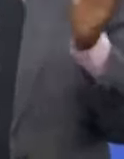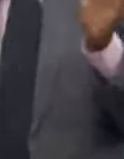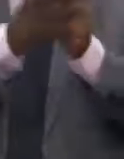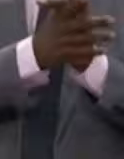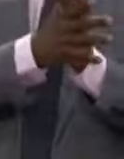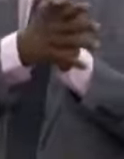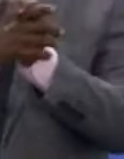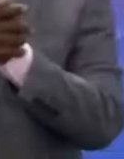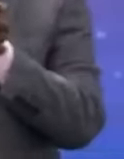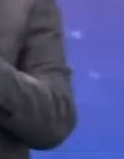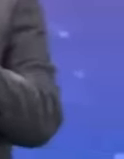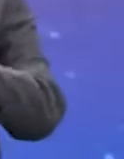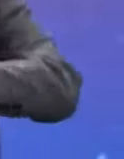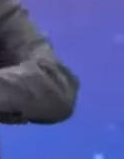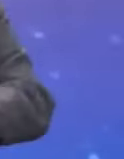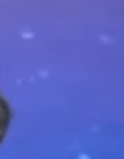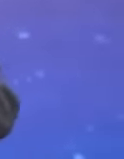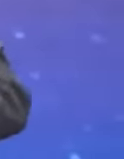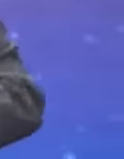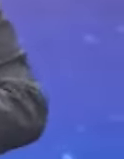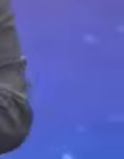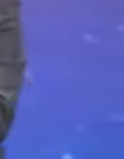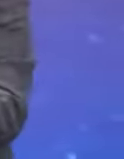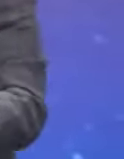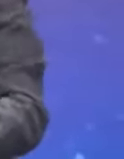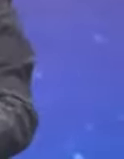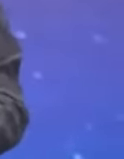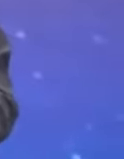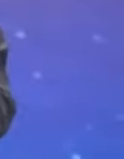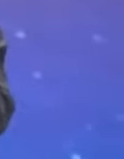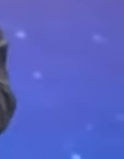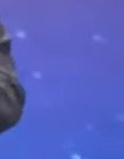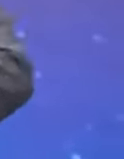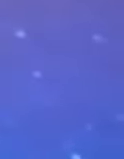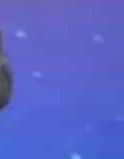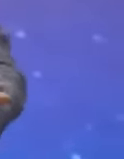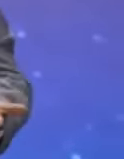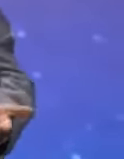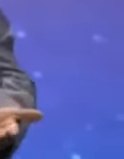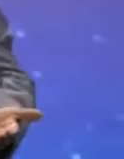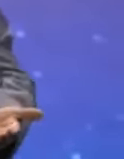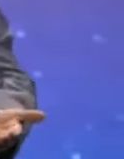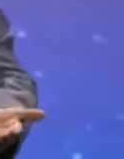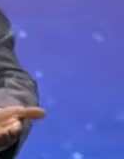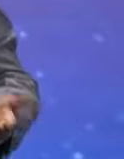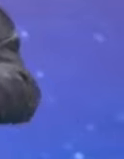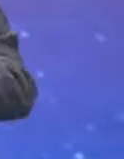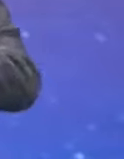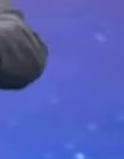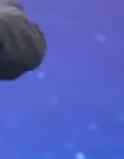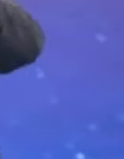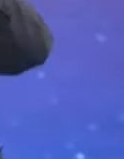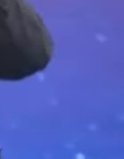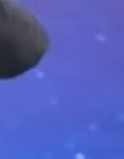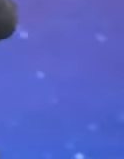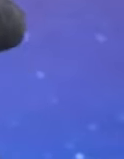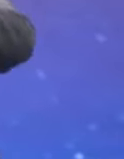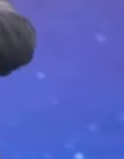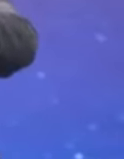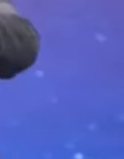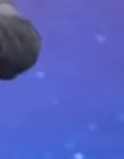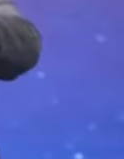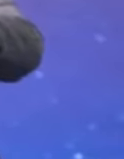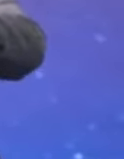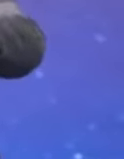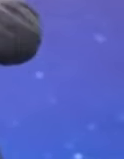Tout-Puissant manifesté il manifeste la grâce il fait louir la grâce il